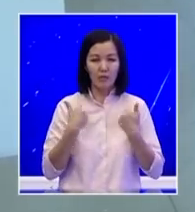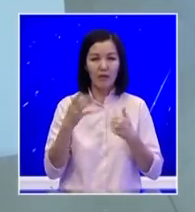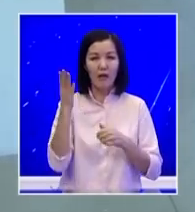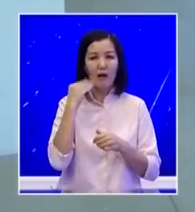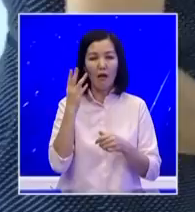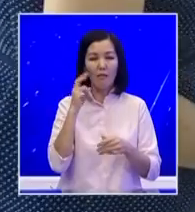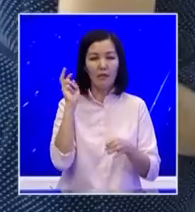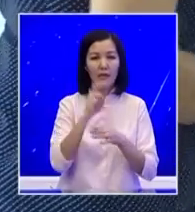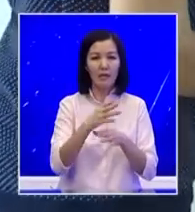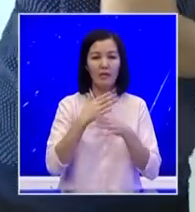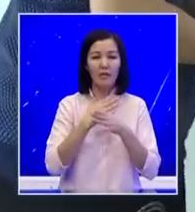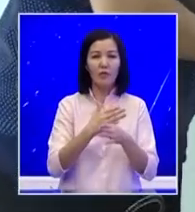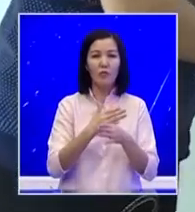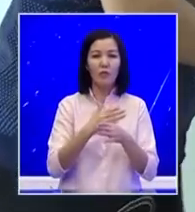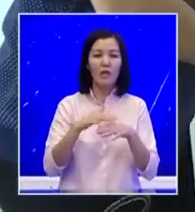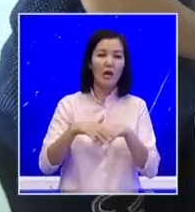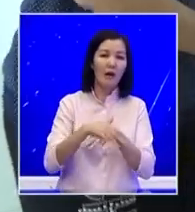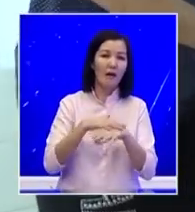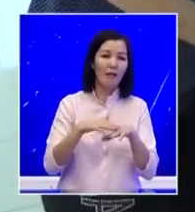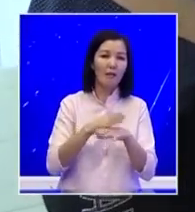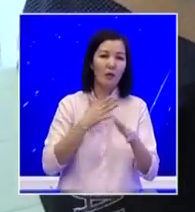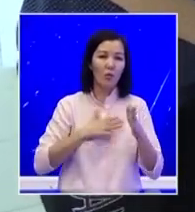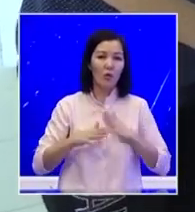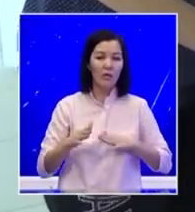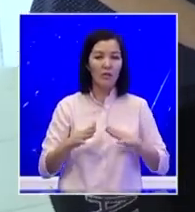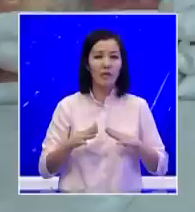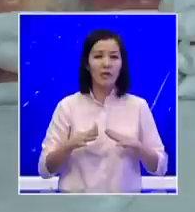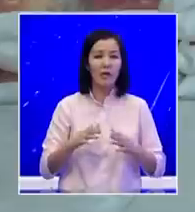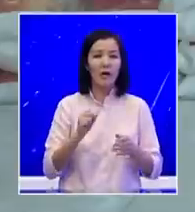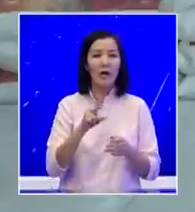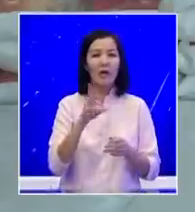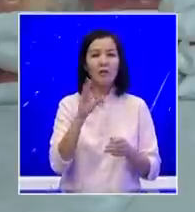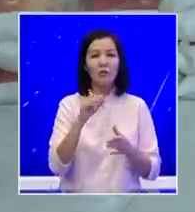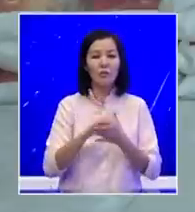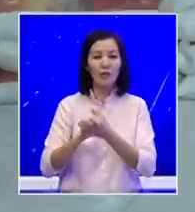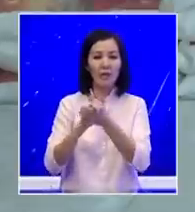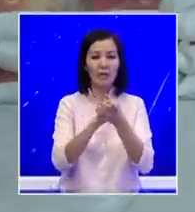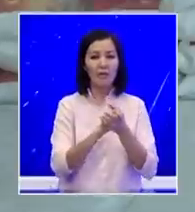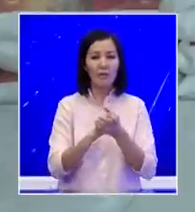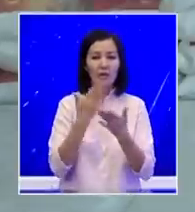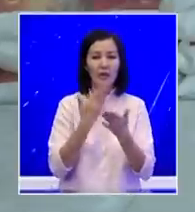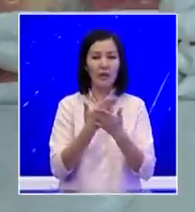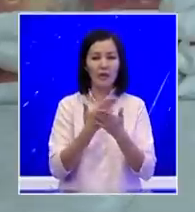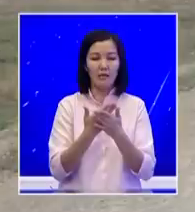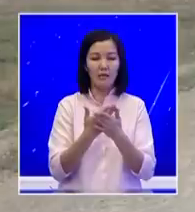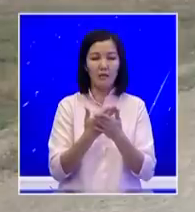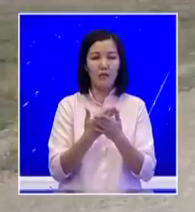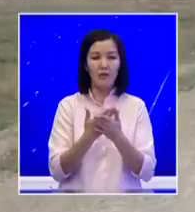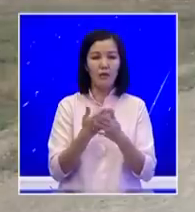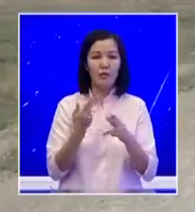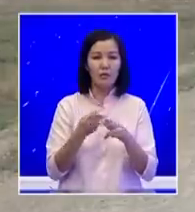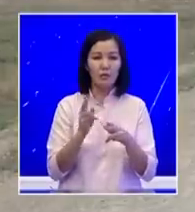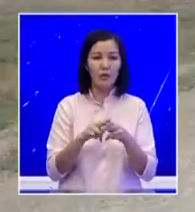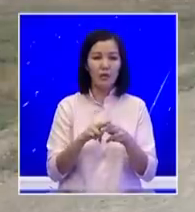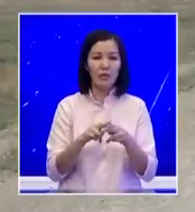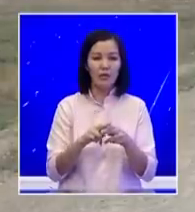Алматыдан келген көмек көпті қанаттандырды. Мәселе айлық азықта емес, ақсулықтар береке бірлігін айғақтауында дейді ауыл қарттары.